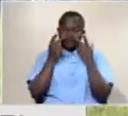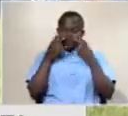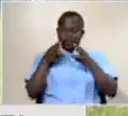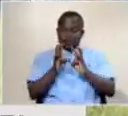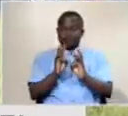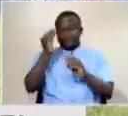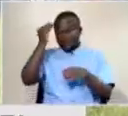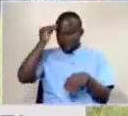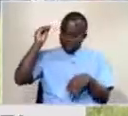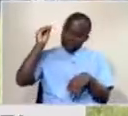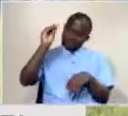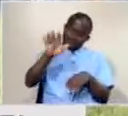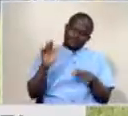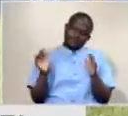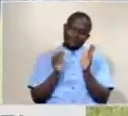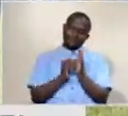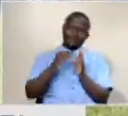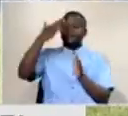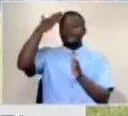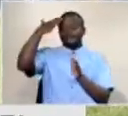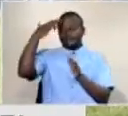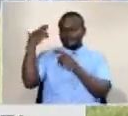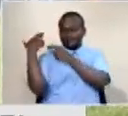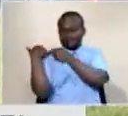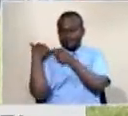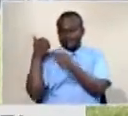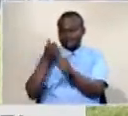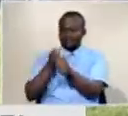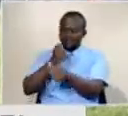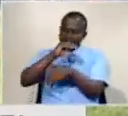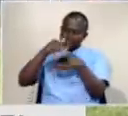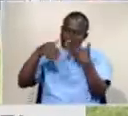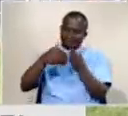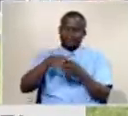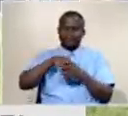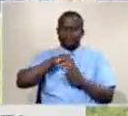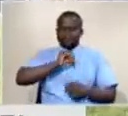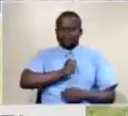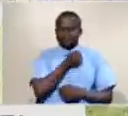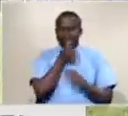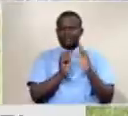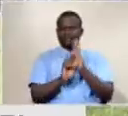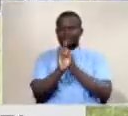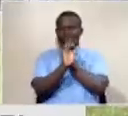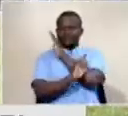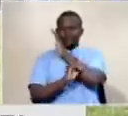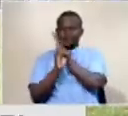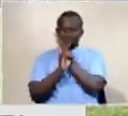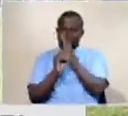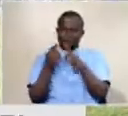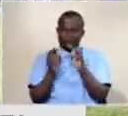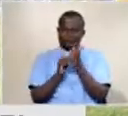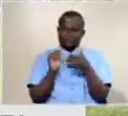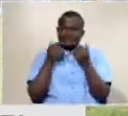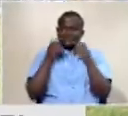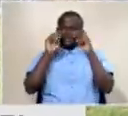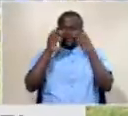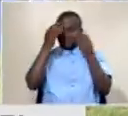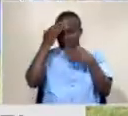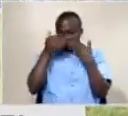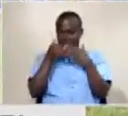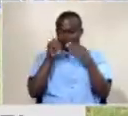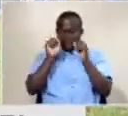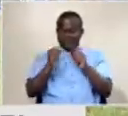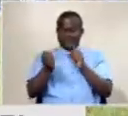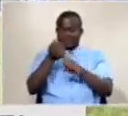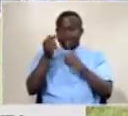bwo kunyuzamo ubutumwa tukongera tukibukiranya inshingano za buri wese muri twe mu iterambere ry'aka karere ariko turavuga ngo kugira ngo